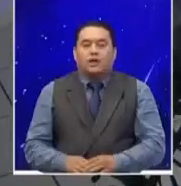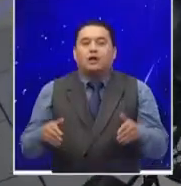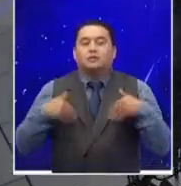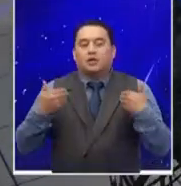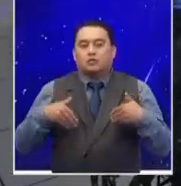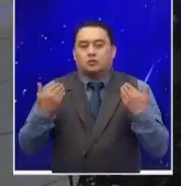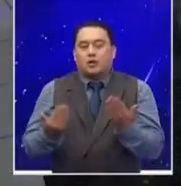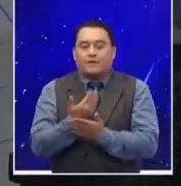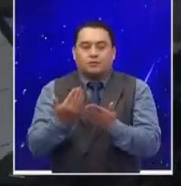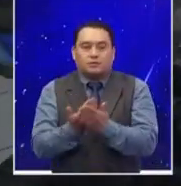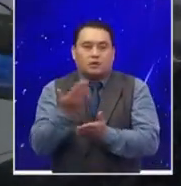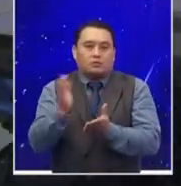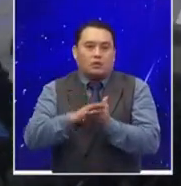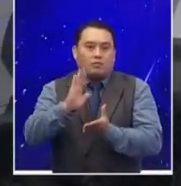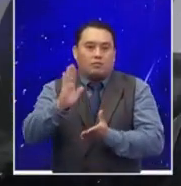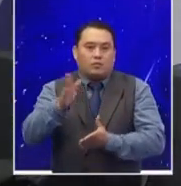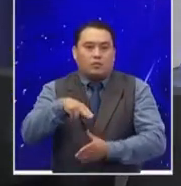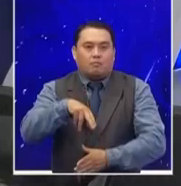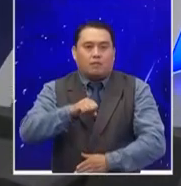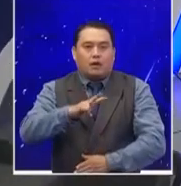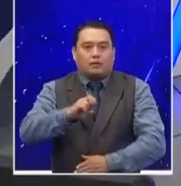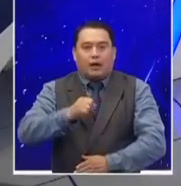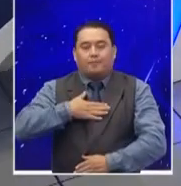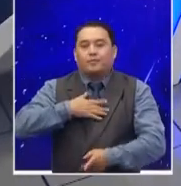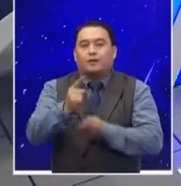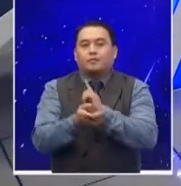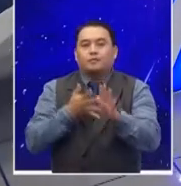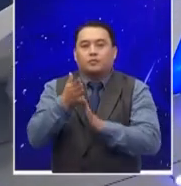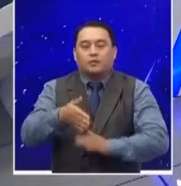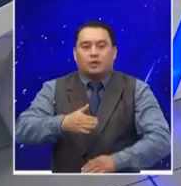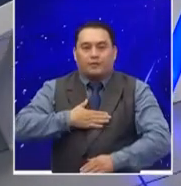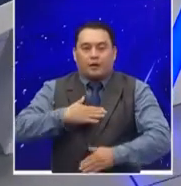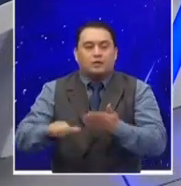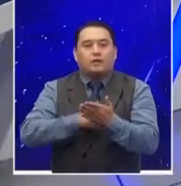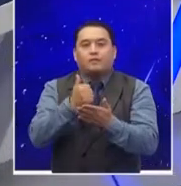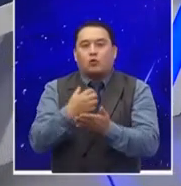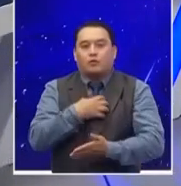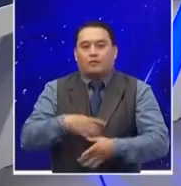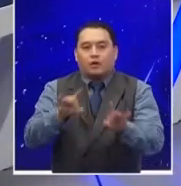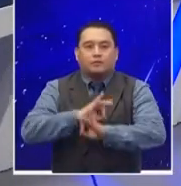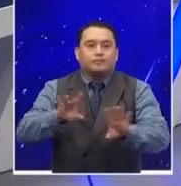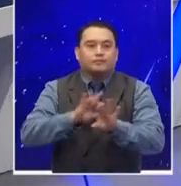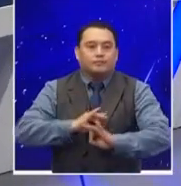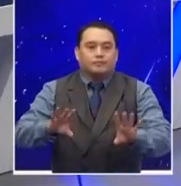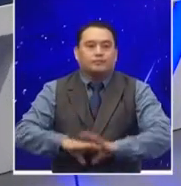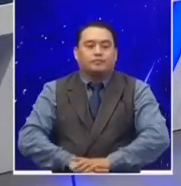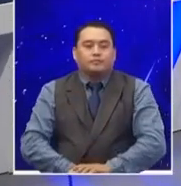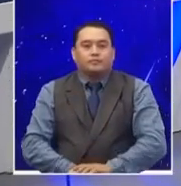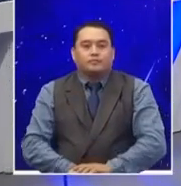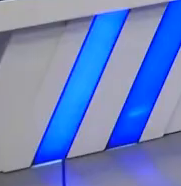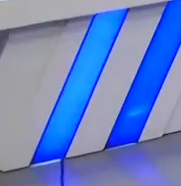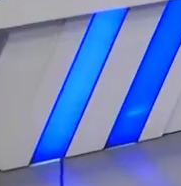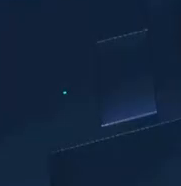Здравствуйте, на телеканале ЖТСУ Новости с вами Пана Уйсимбекова. Сурдоперевод Марата Жумабекова. В начале выпуска коротко о самом